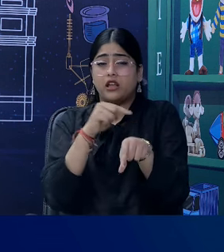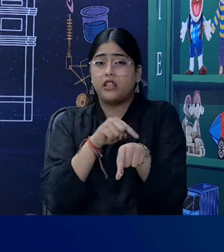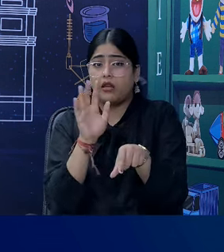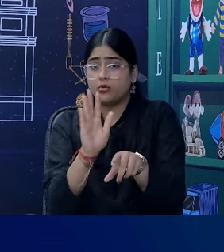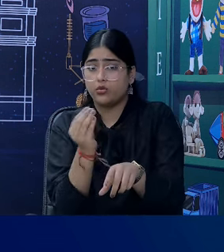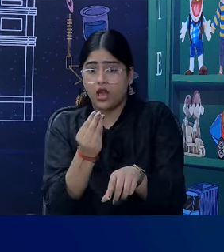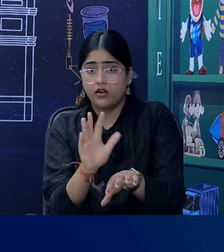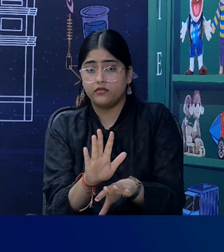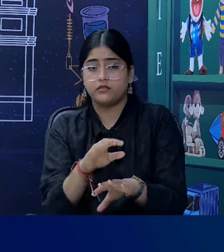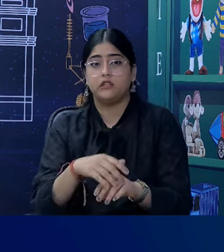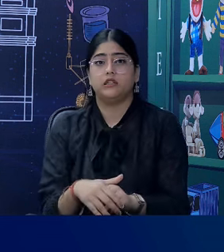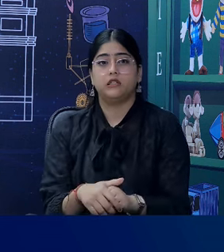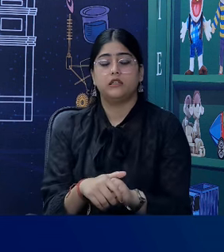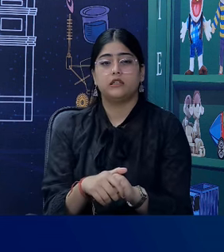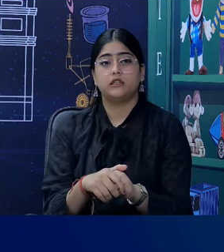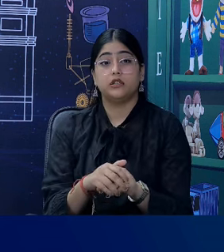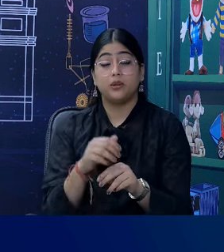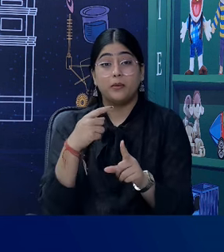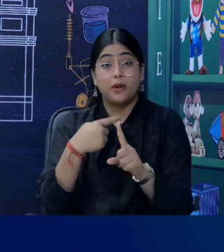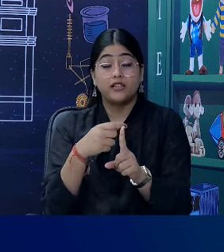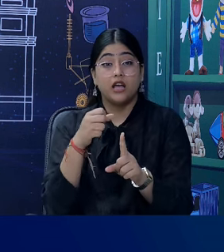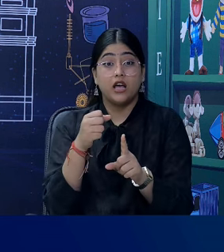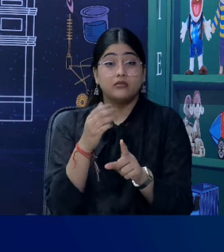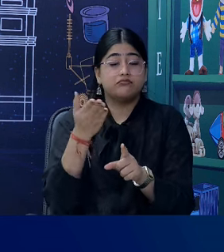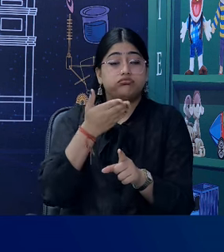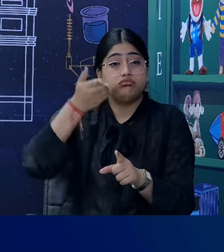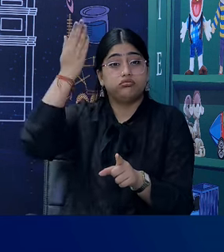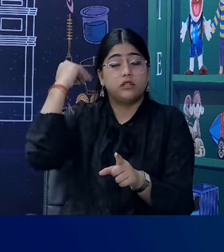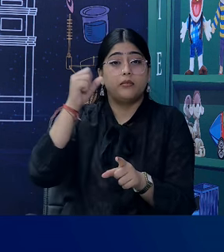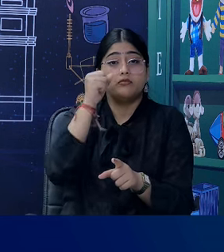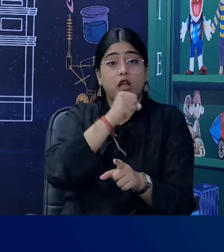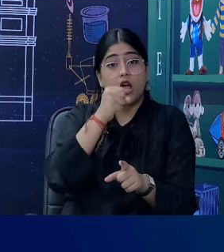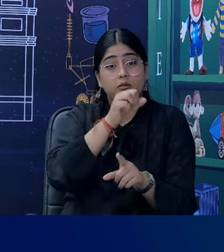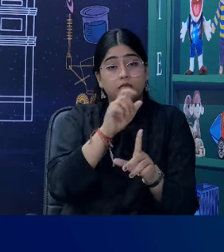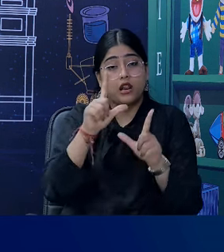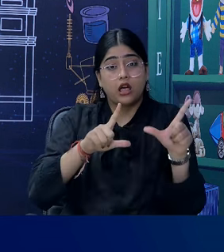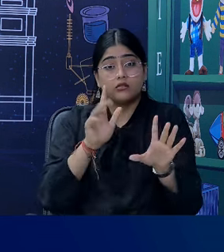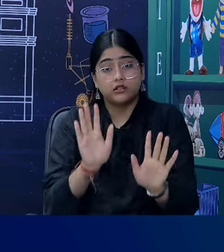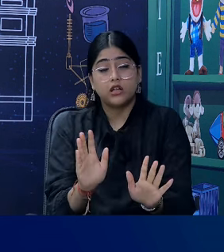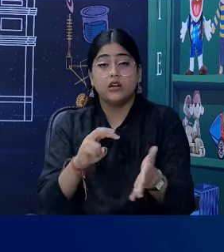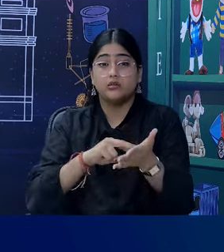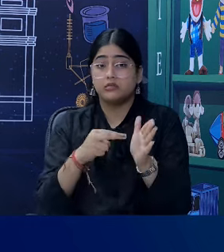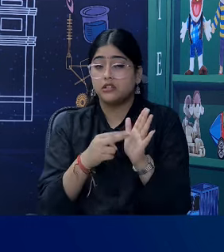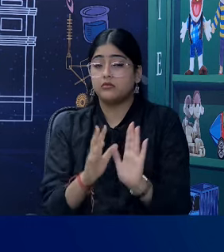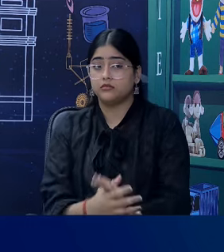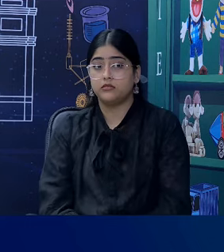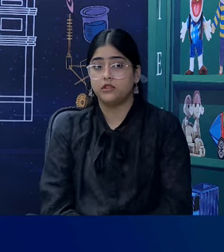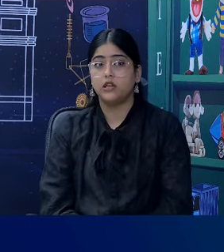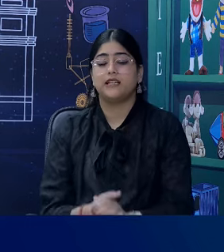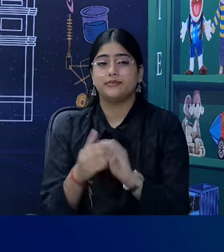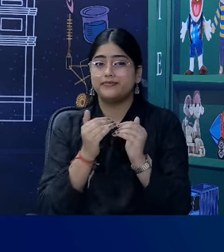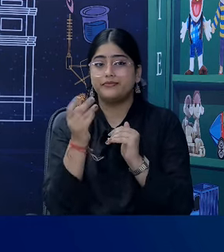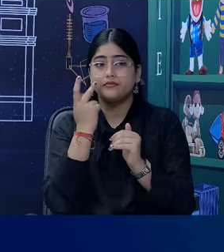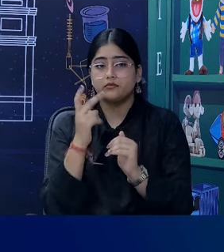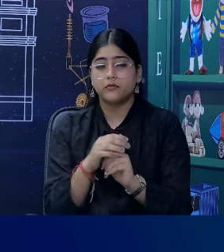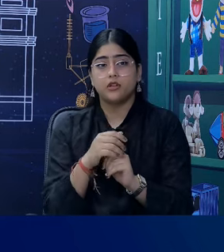प्रचलन था उस टाइम पर मलयालम प्रचलन था और मलयालम भाषा में पूरा एक अभिलेख लिखा हुआ उन्होने ना बक इसके आगे चलते हैं